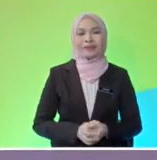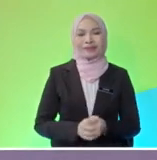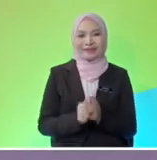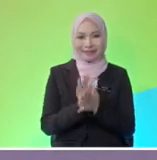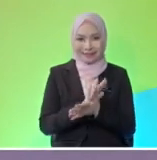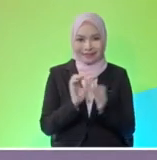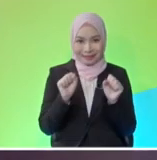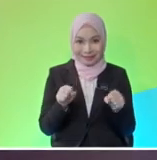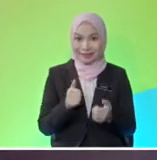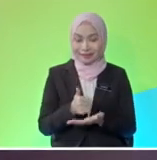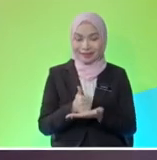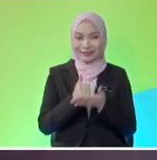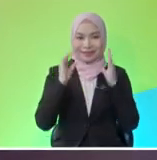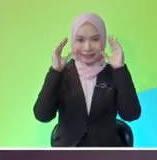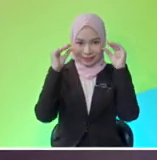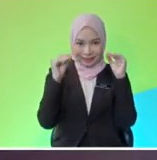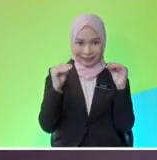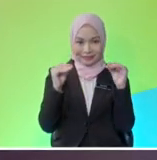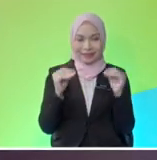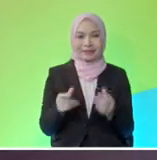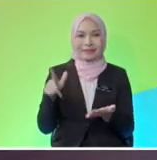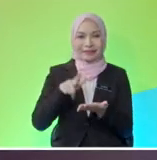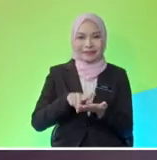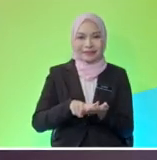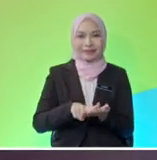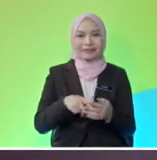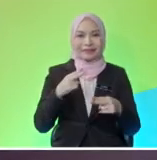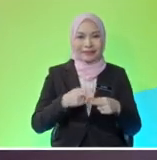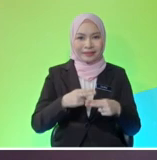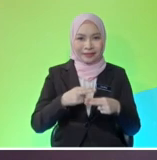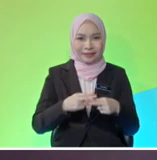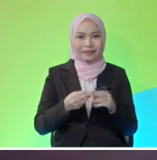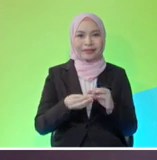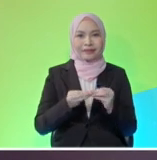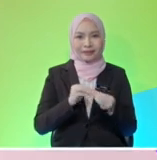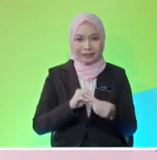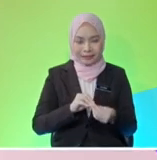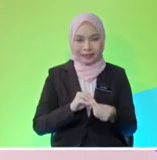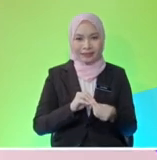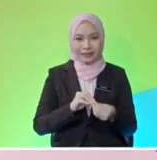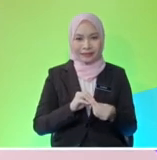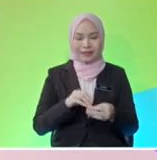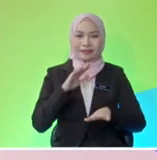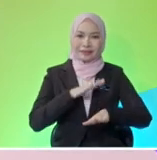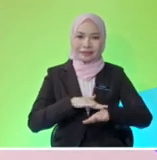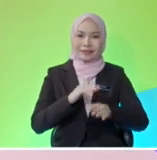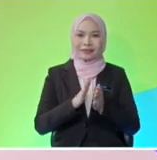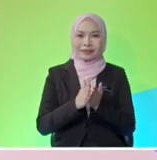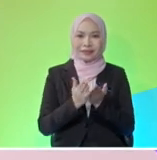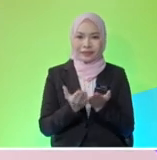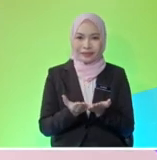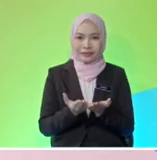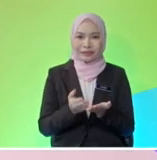papan depan ni ialah angka. Jadi kita nak lengkapkan nama nombor dekat buku kita sekarang